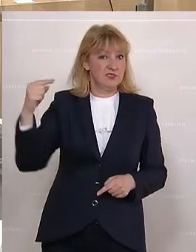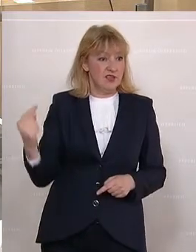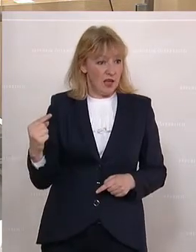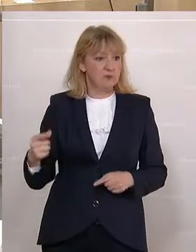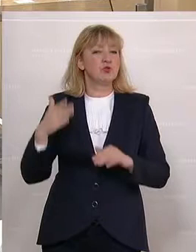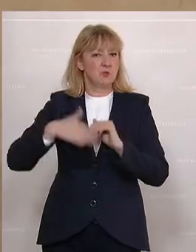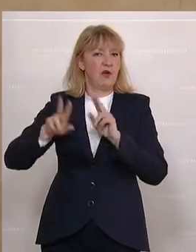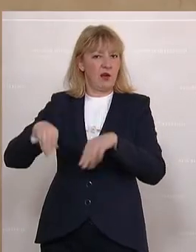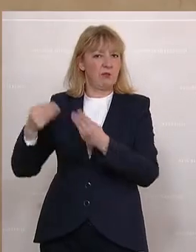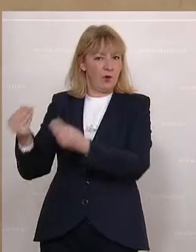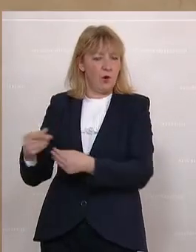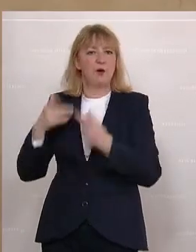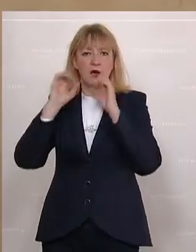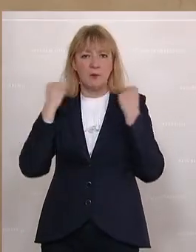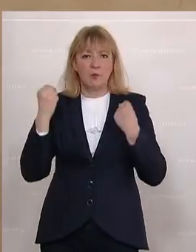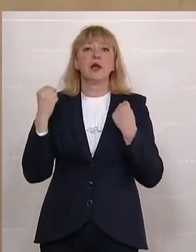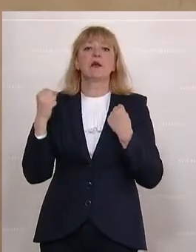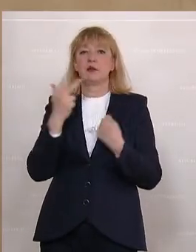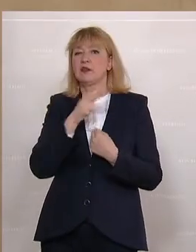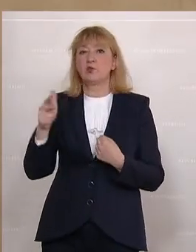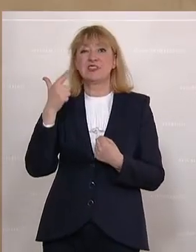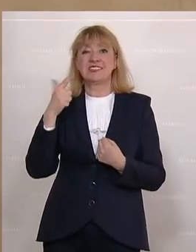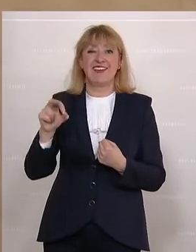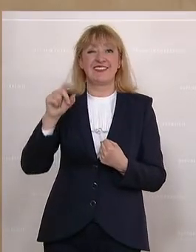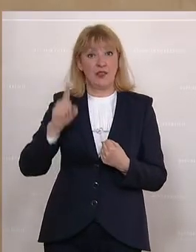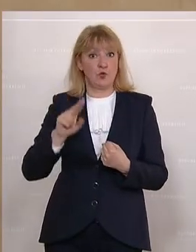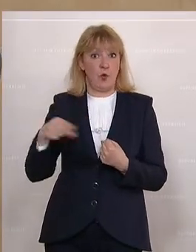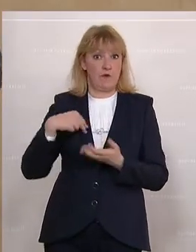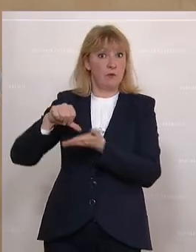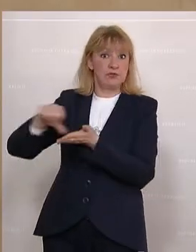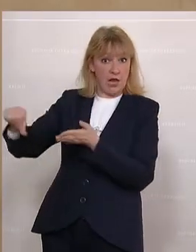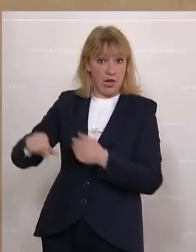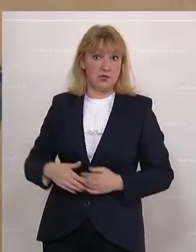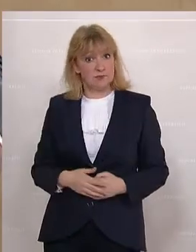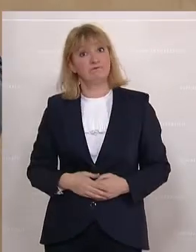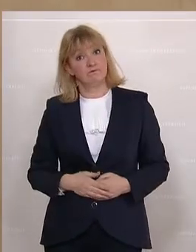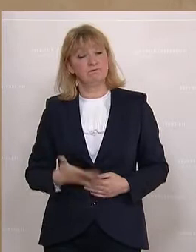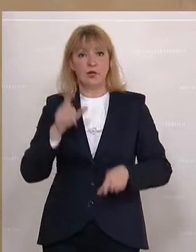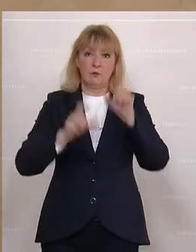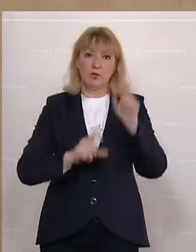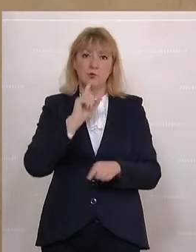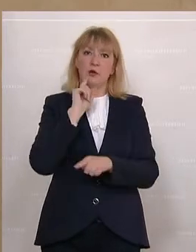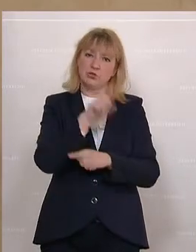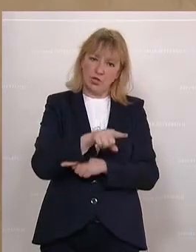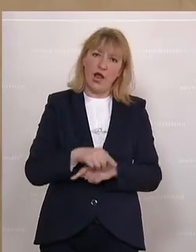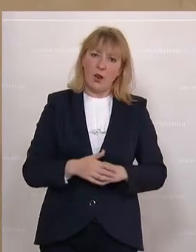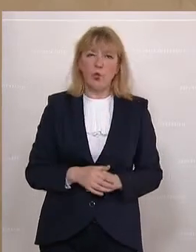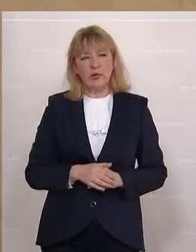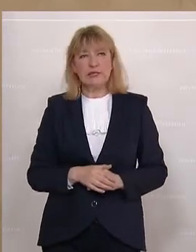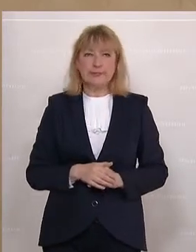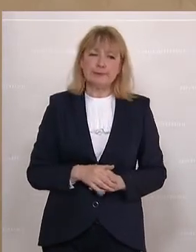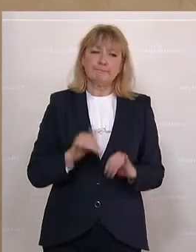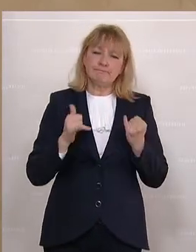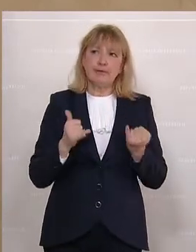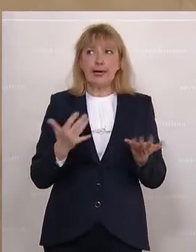schluss recht bekommen und die republik hat 320.000 euro gezahlt also personal bestellungen sind grundsätzlich natürlich